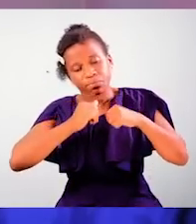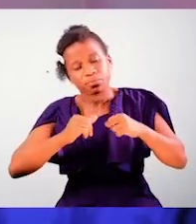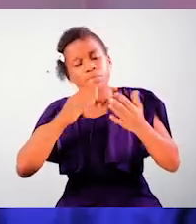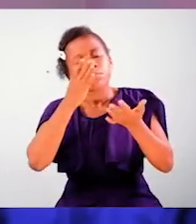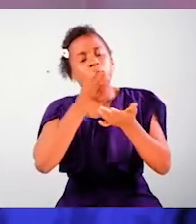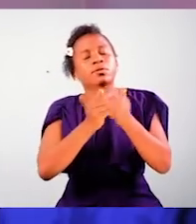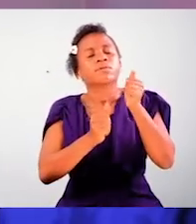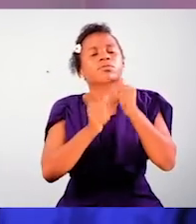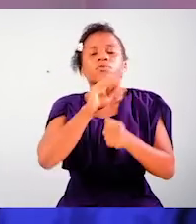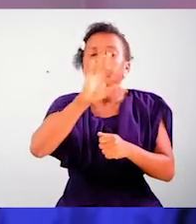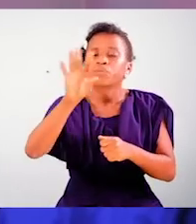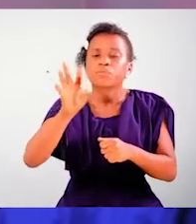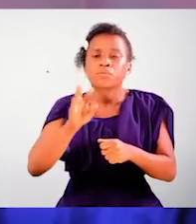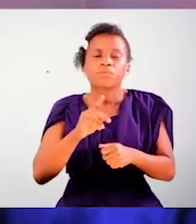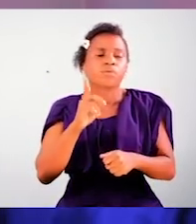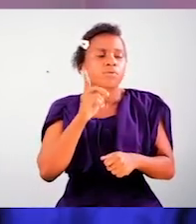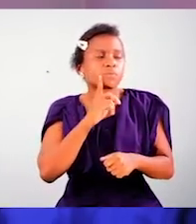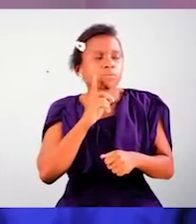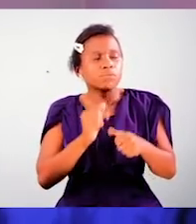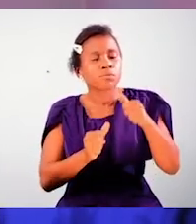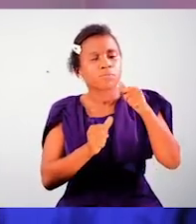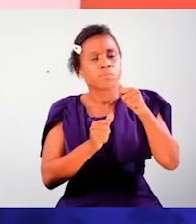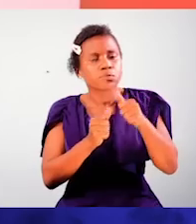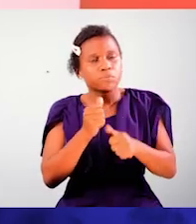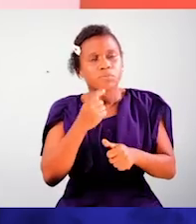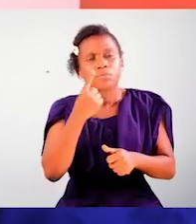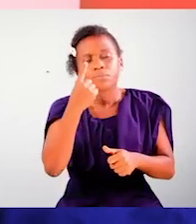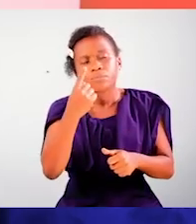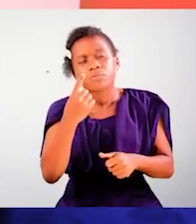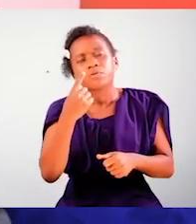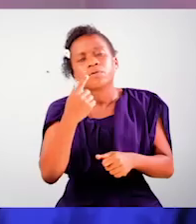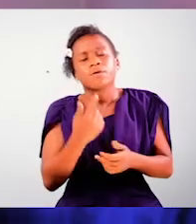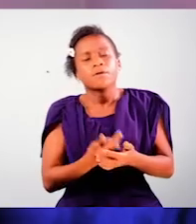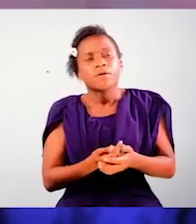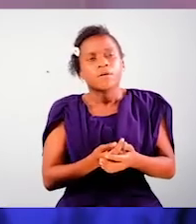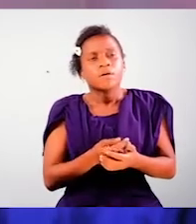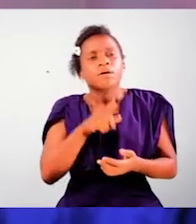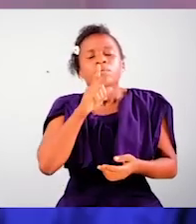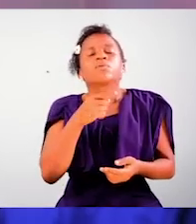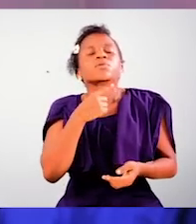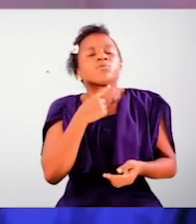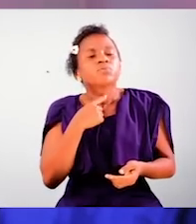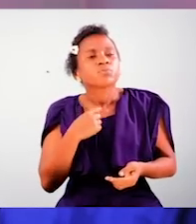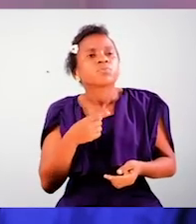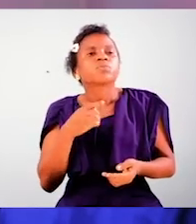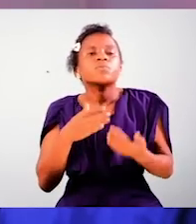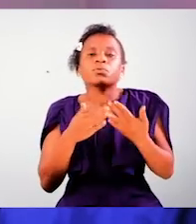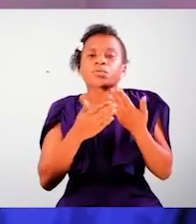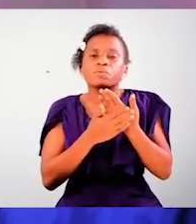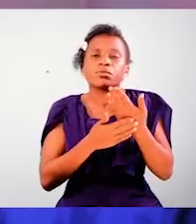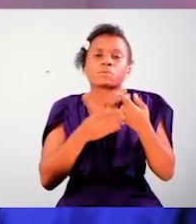ni kiongozi mmoja wapo. Ana uchungu sana na nchi. Sawa Bante. Lakini jiulize swala la